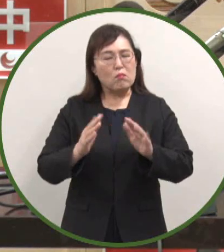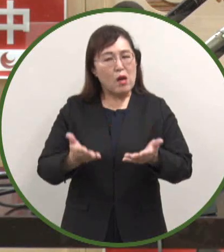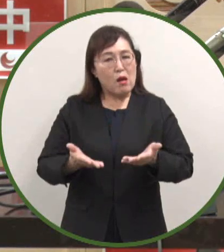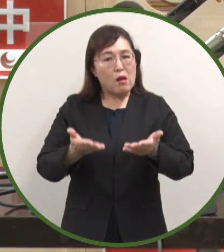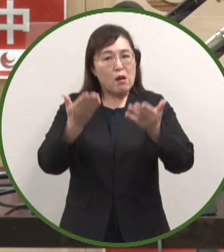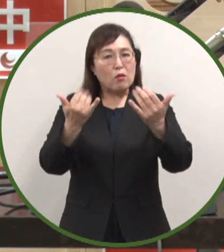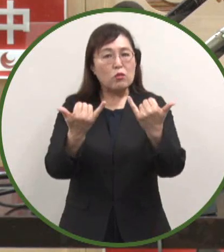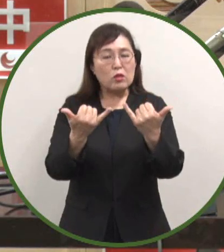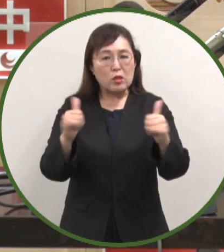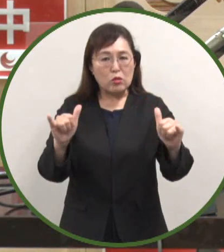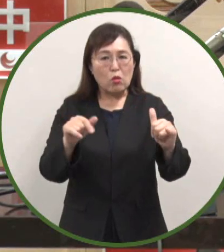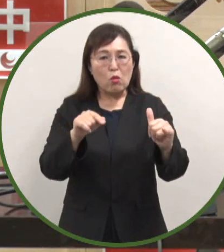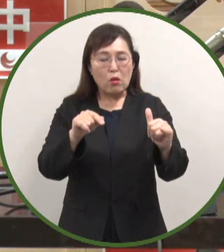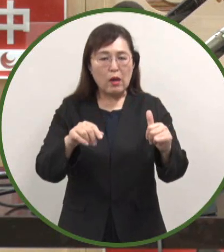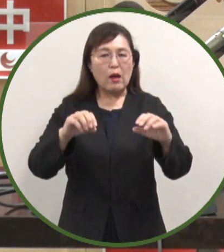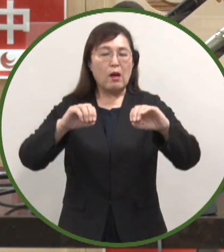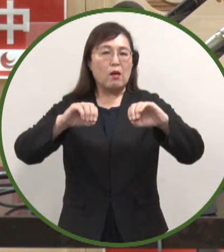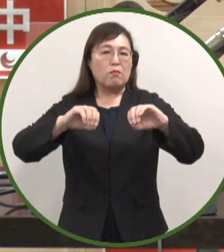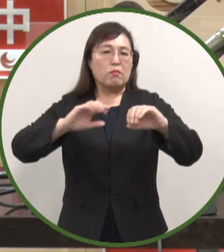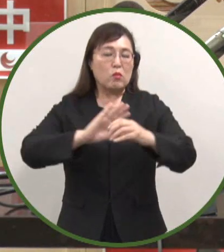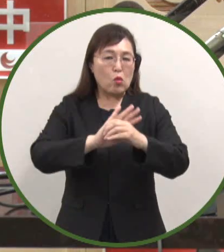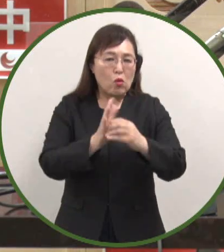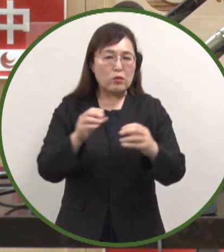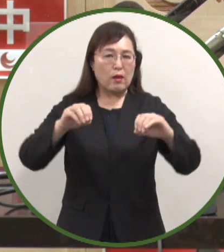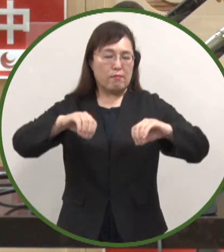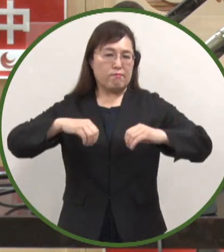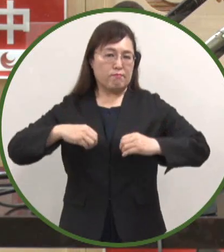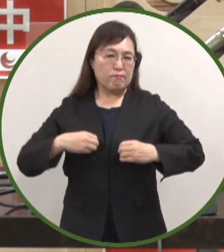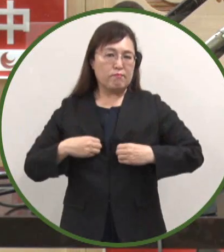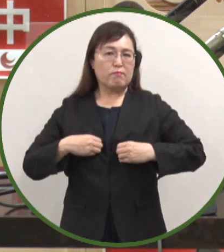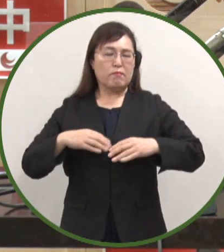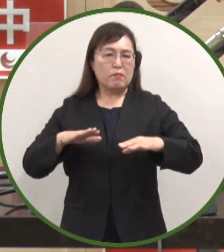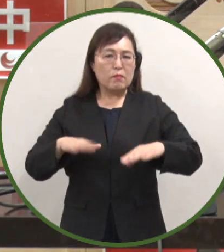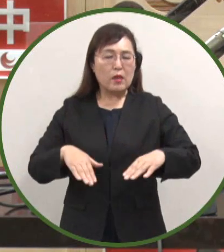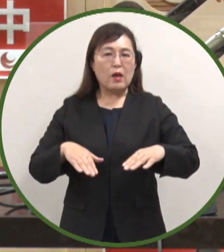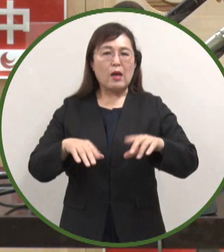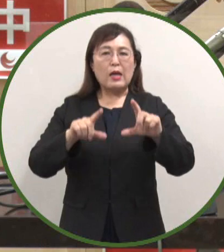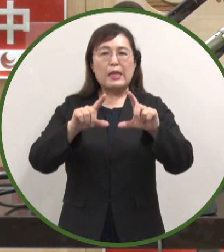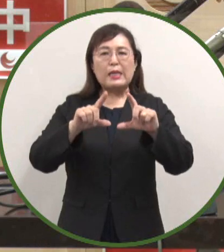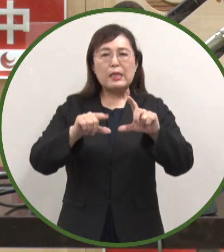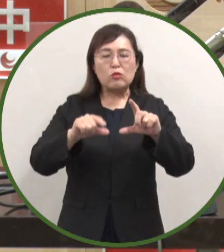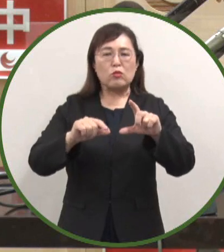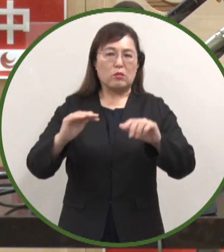コロナの陽性率が非常に高くなっております。